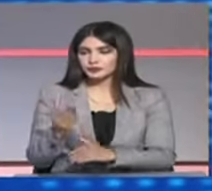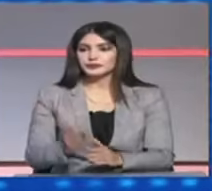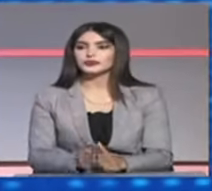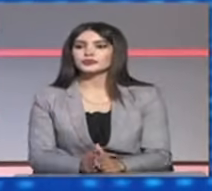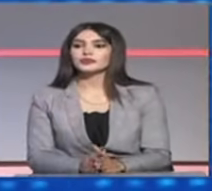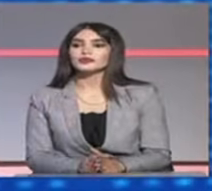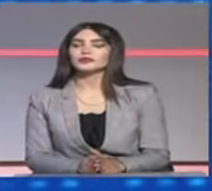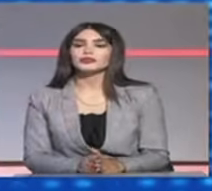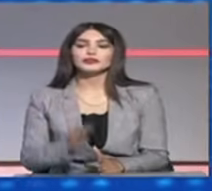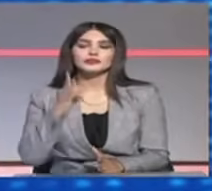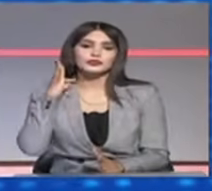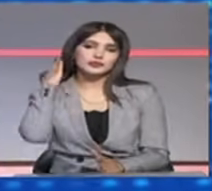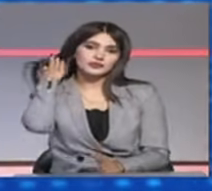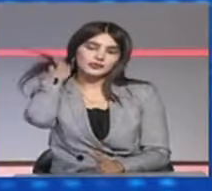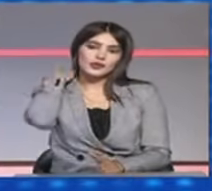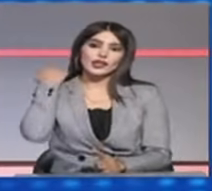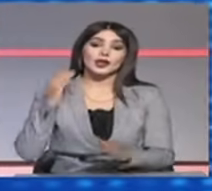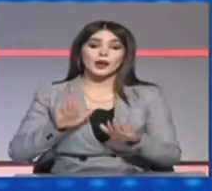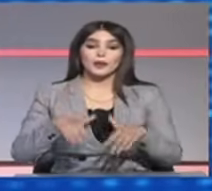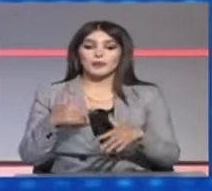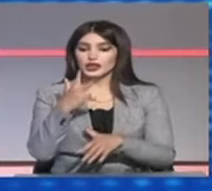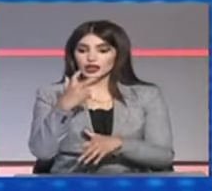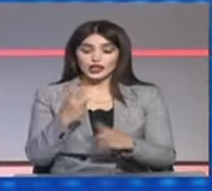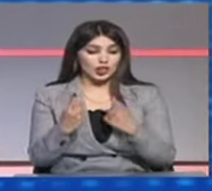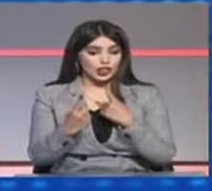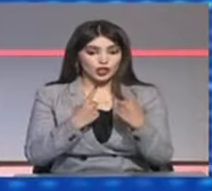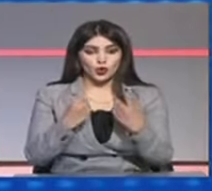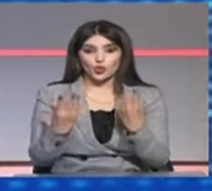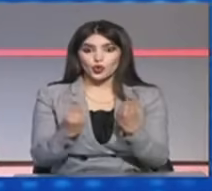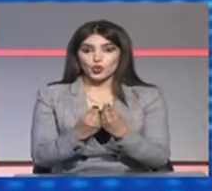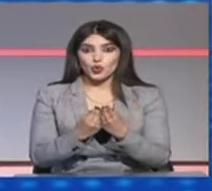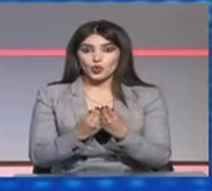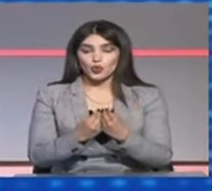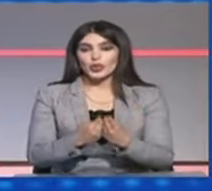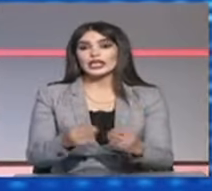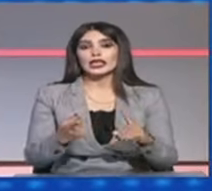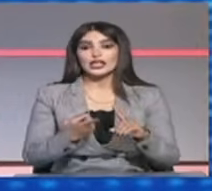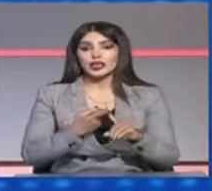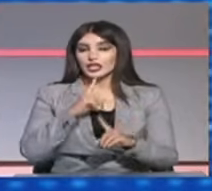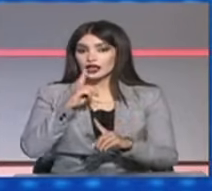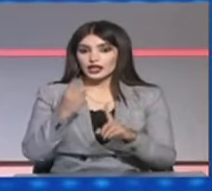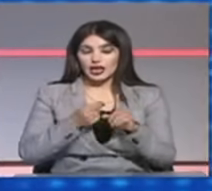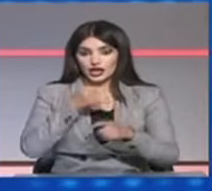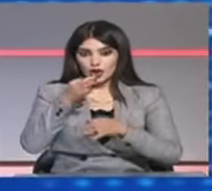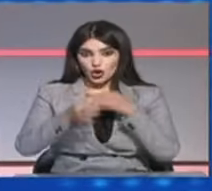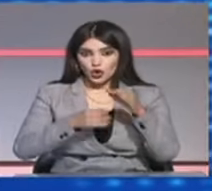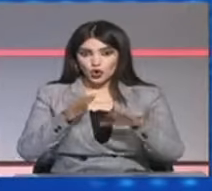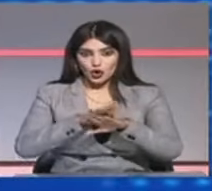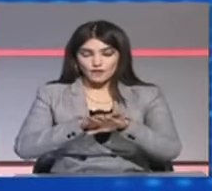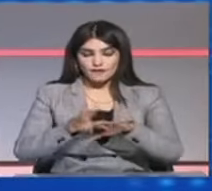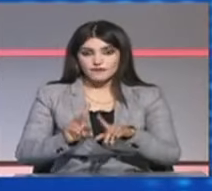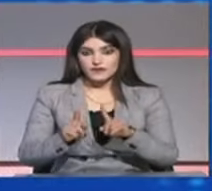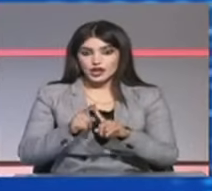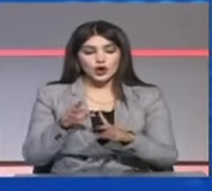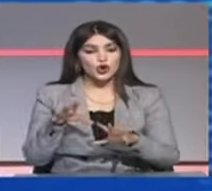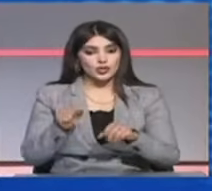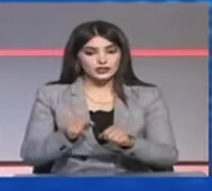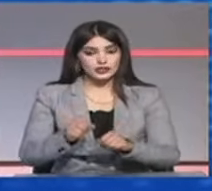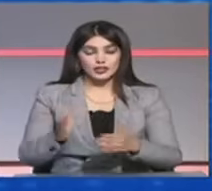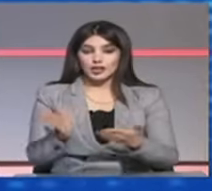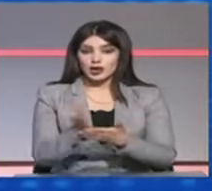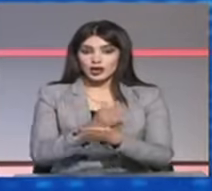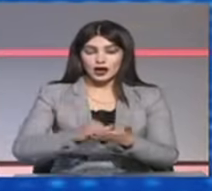بعد ثلاثه ايام من المفاوضات بيانا مع شركائها في الملف النووي وتمسكها برفع العقوبات